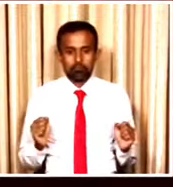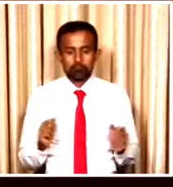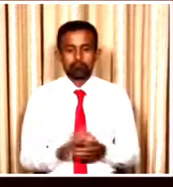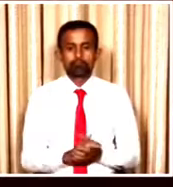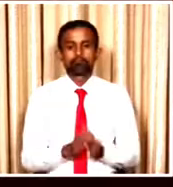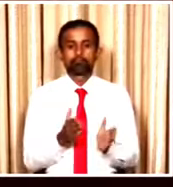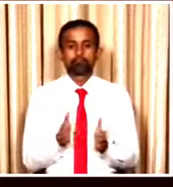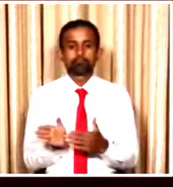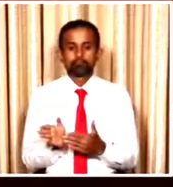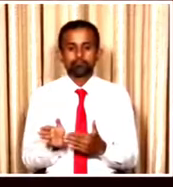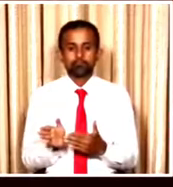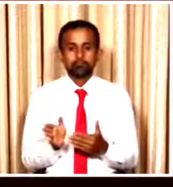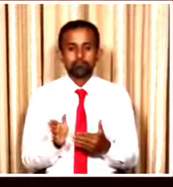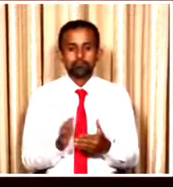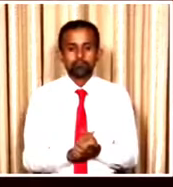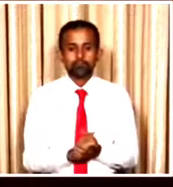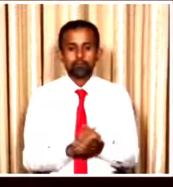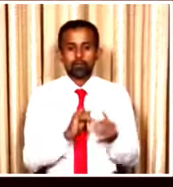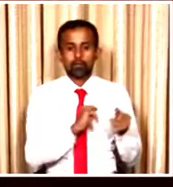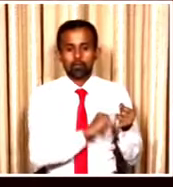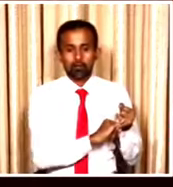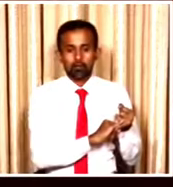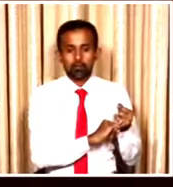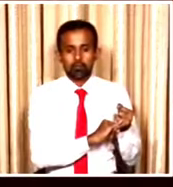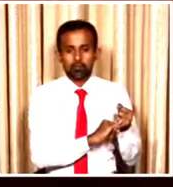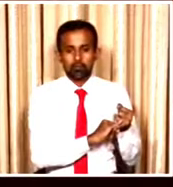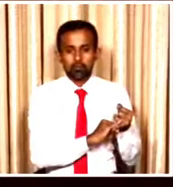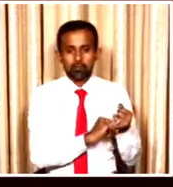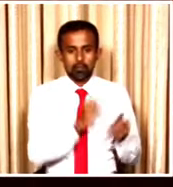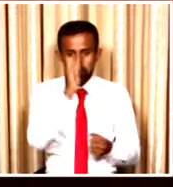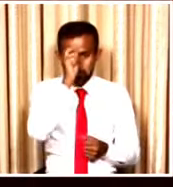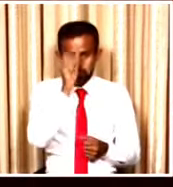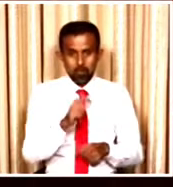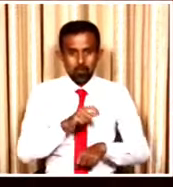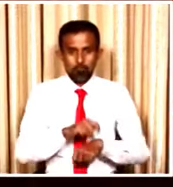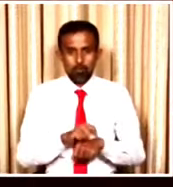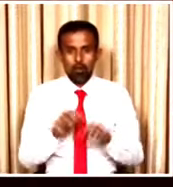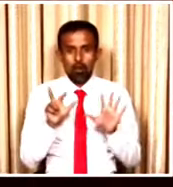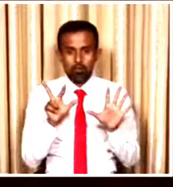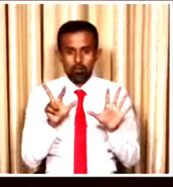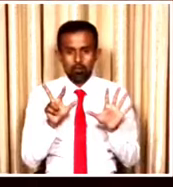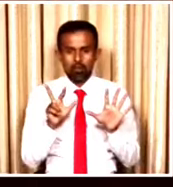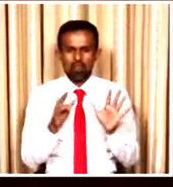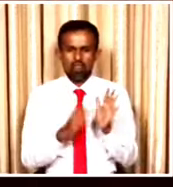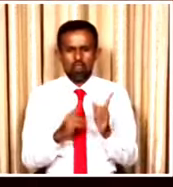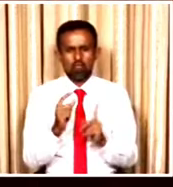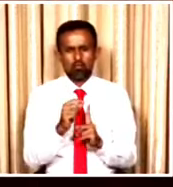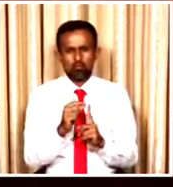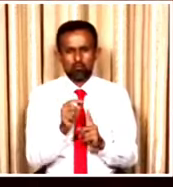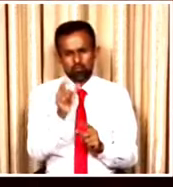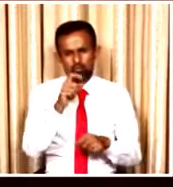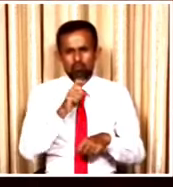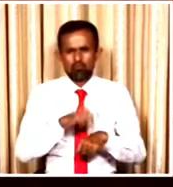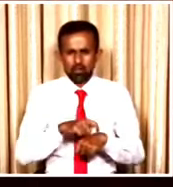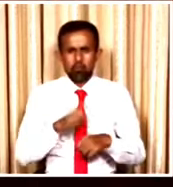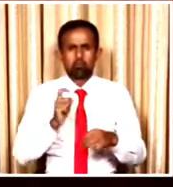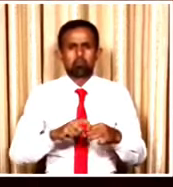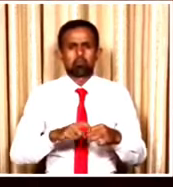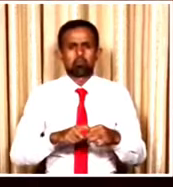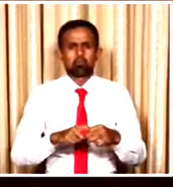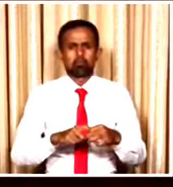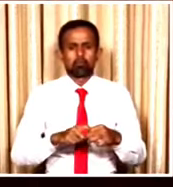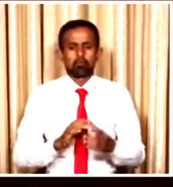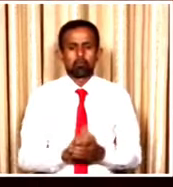ඊළඟට මේ ගරු S ශ්‍රීධරන් මන්ත්‍රීතුමා ඔබතුමාට විනාඩි 8ක එමත්තුමා කාලය සම්බන්ධව ප්‍රශ්නයක් තියෙනවා.